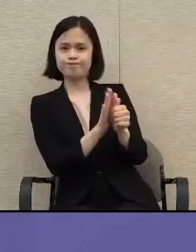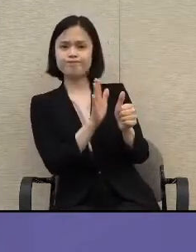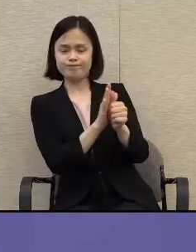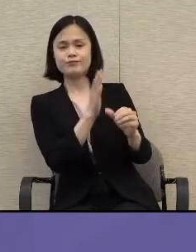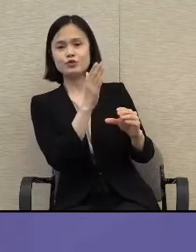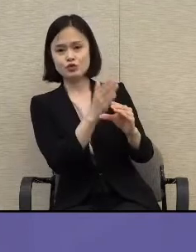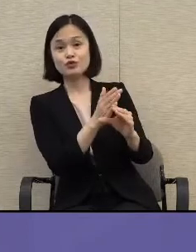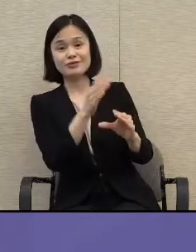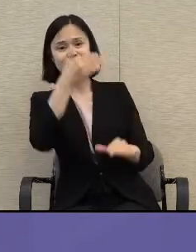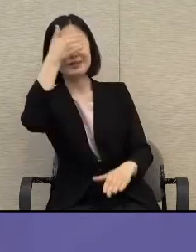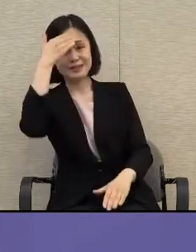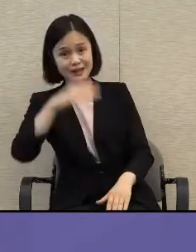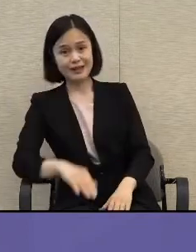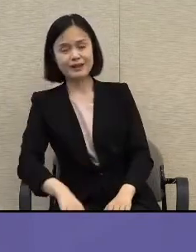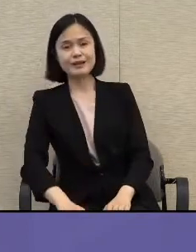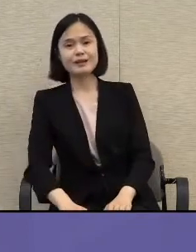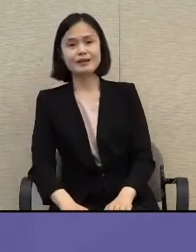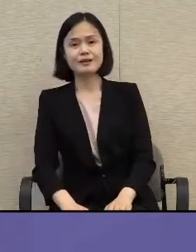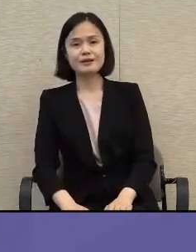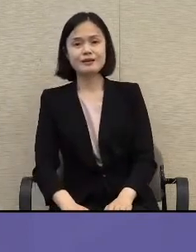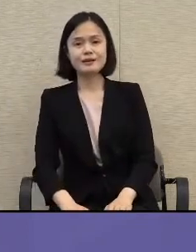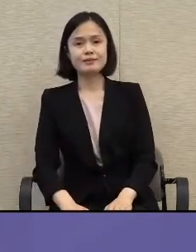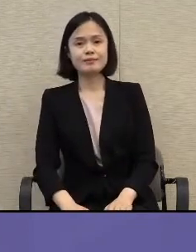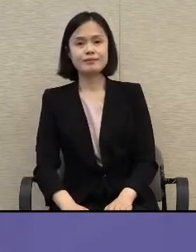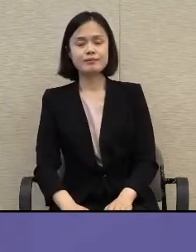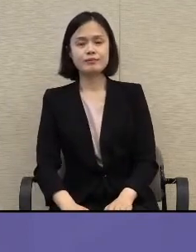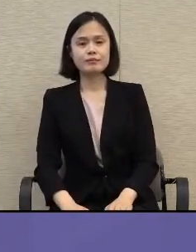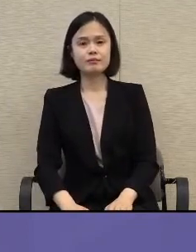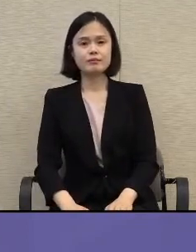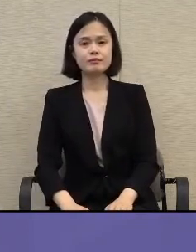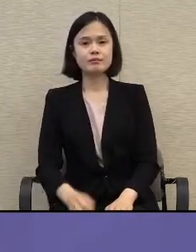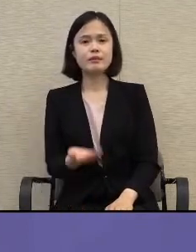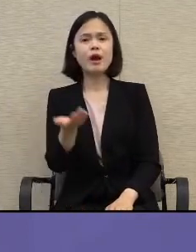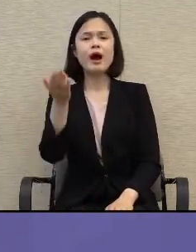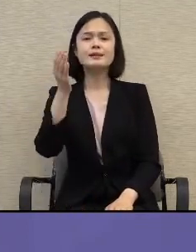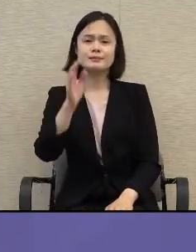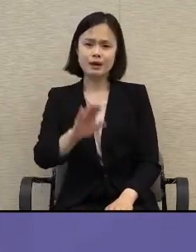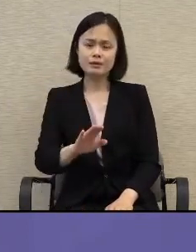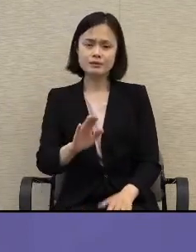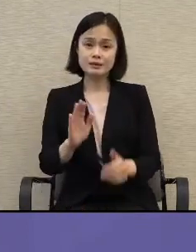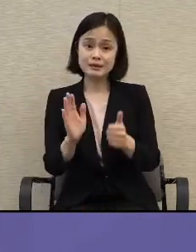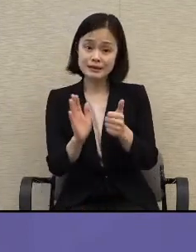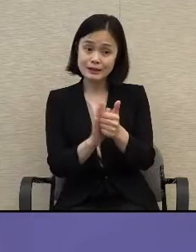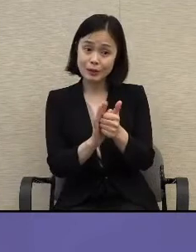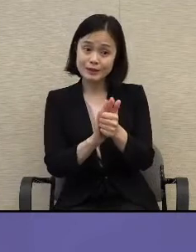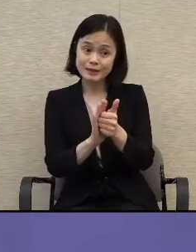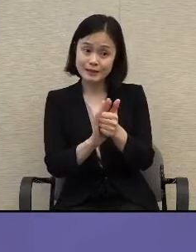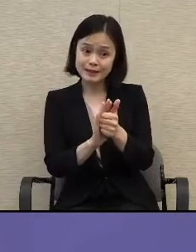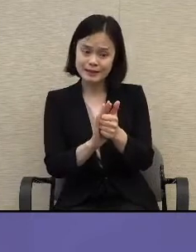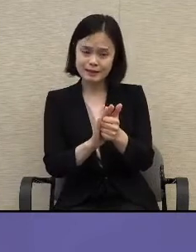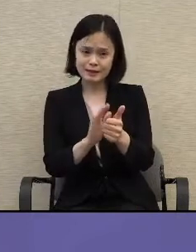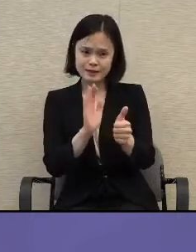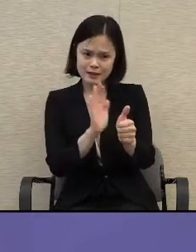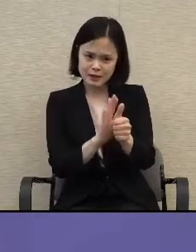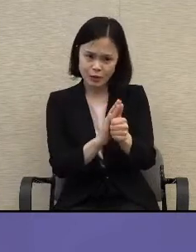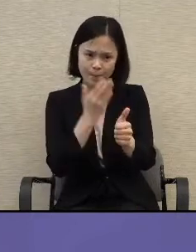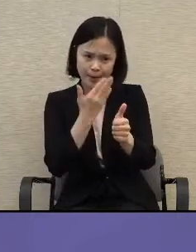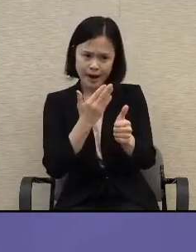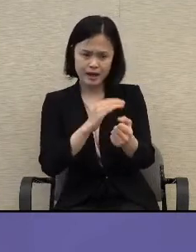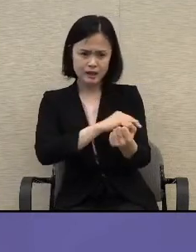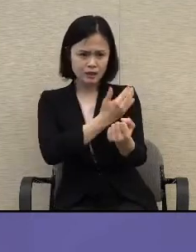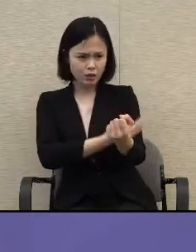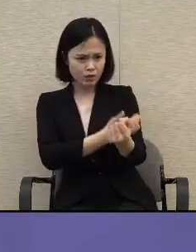인력이 확보되고는 있기는 하나 실제 이제 그 서비스들을 감당할 수 있는 역량들은 또좀 다른 이야기이기는 해서 그거에